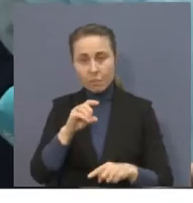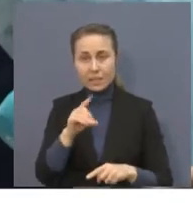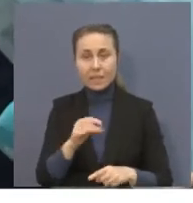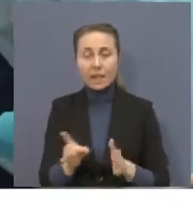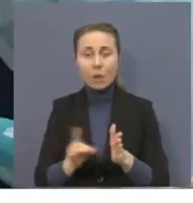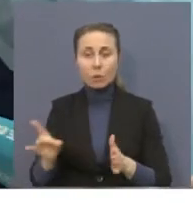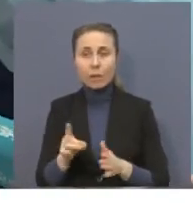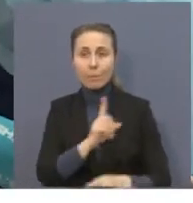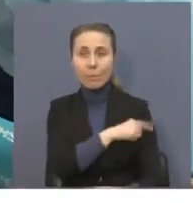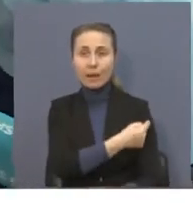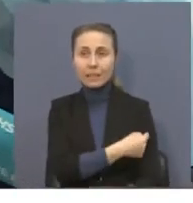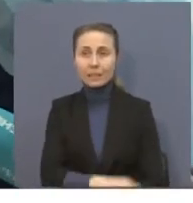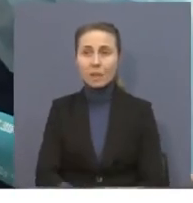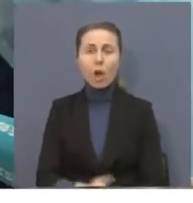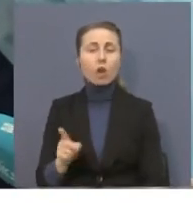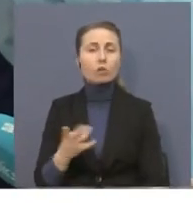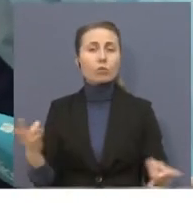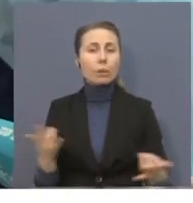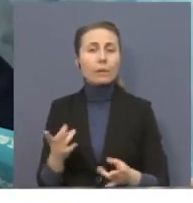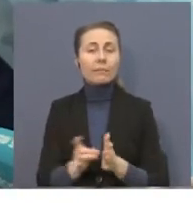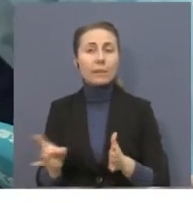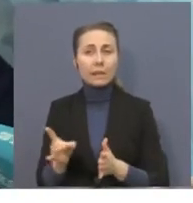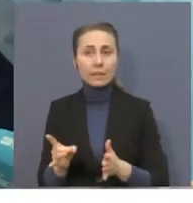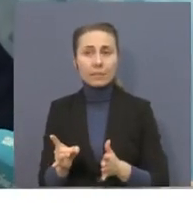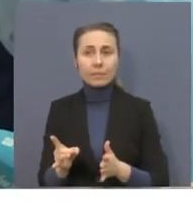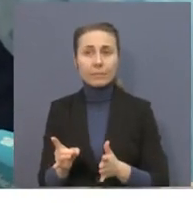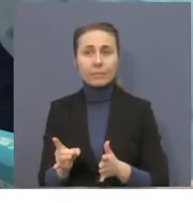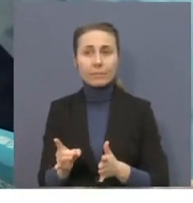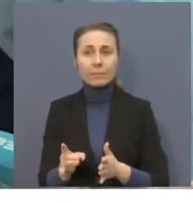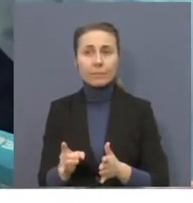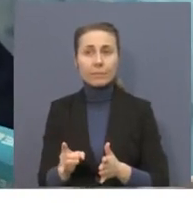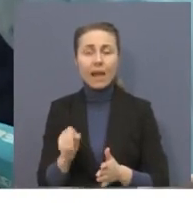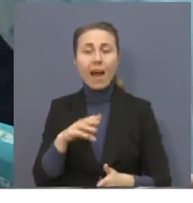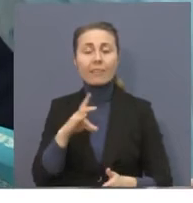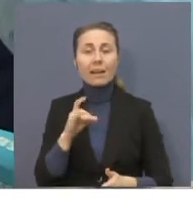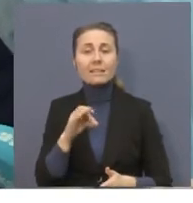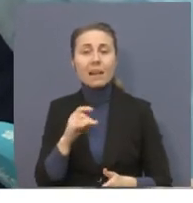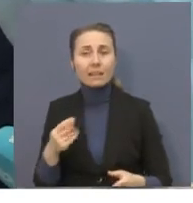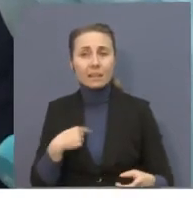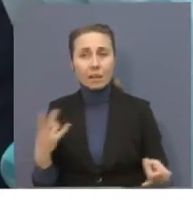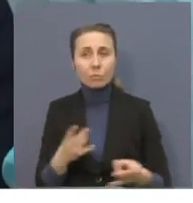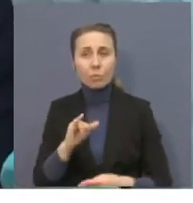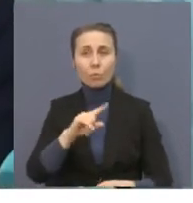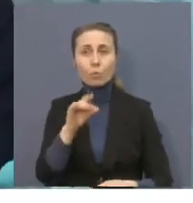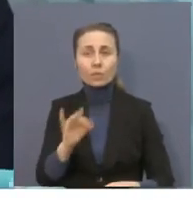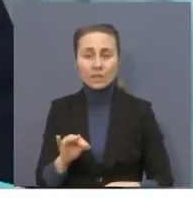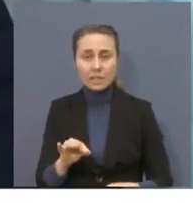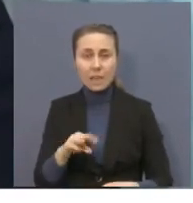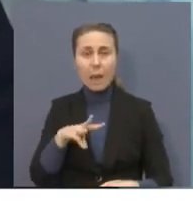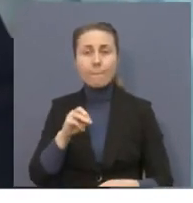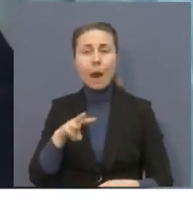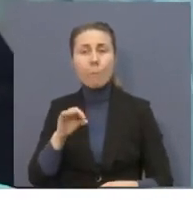районной больницы. Что необходимо в районе? Крайне. Для лаборатории, анализаторы. Хорошо. УЗИ,